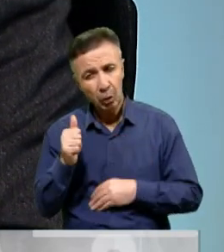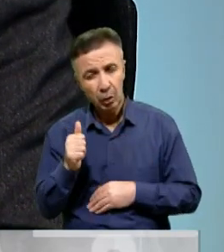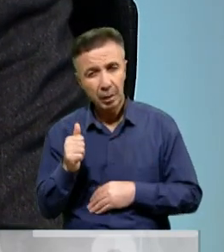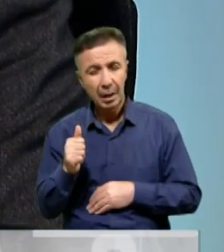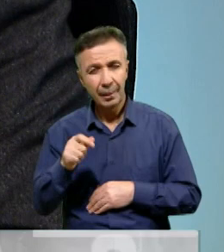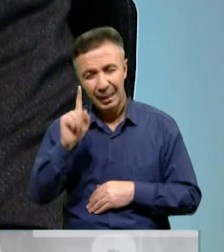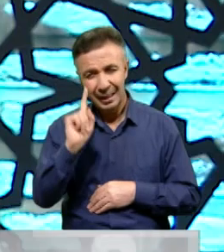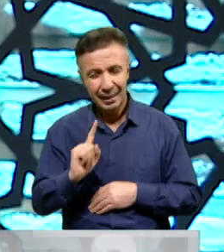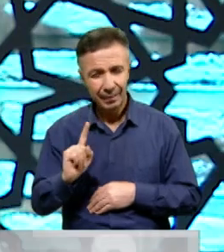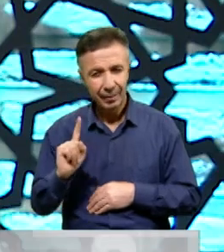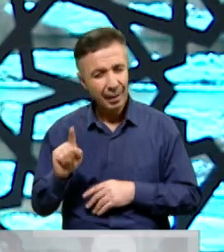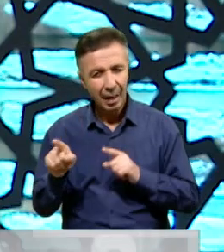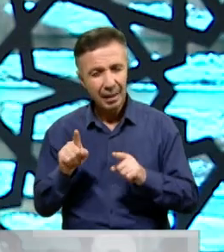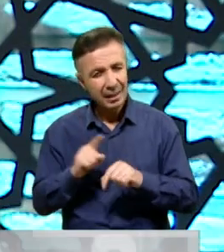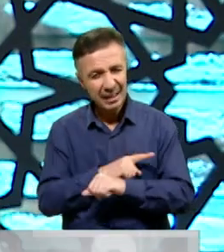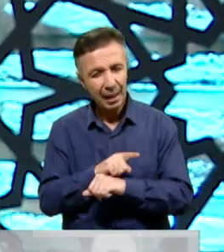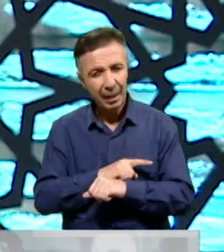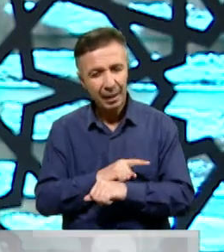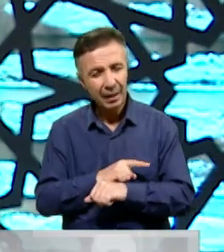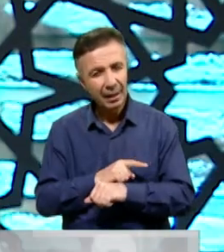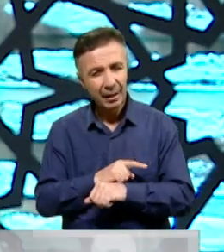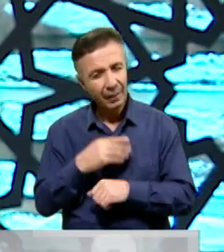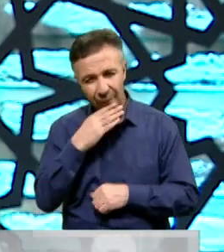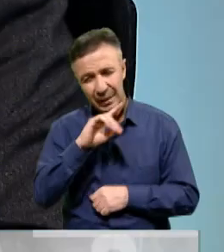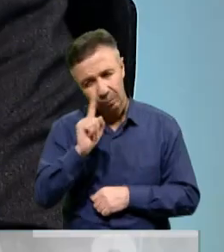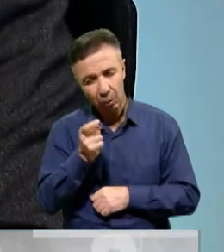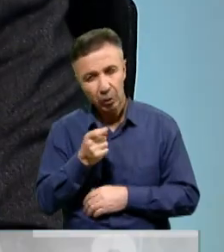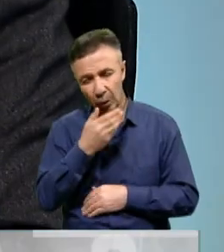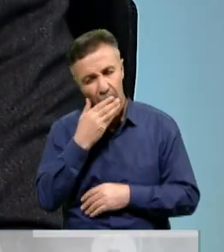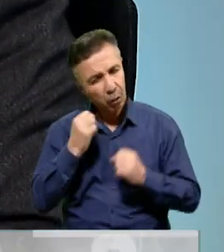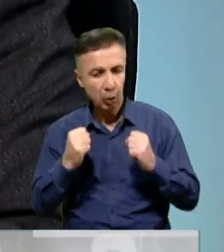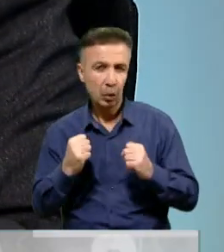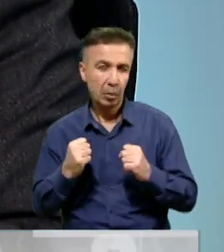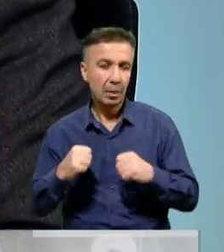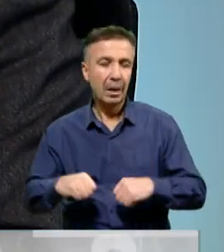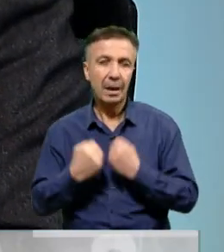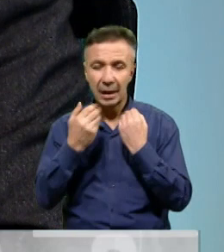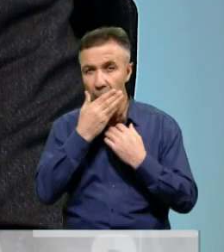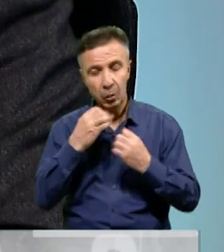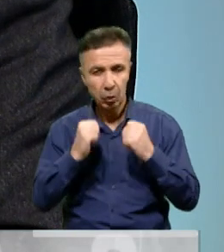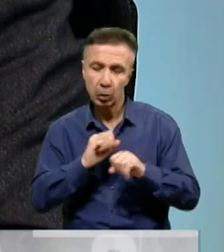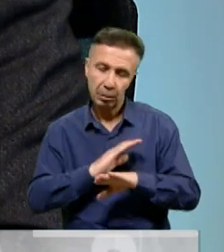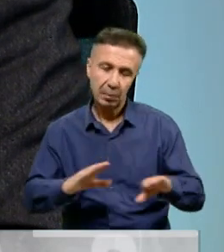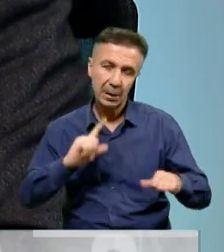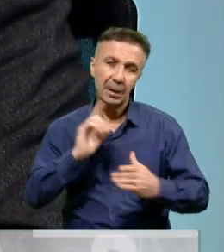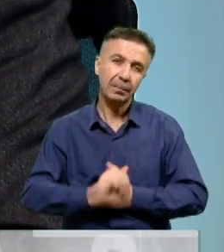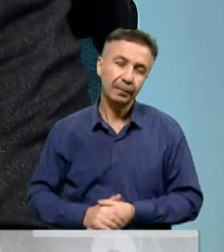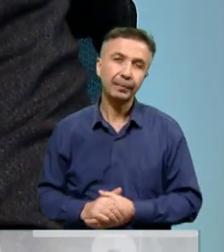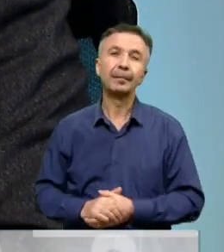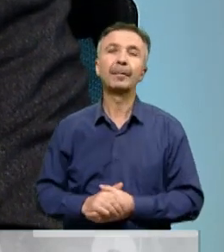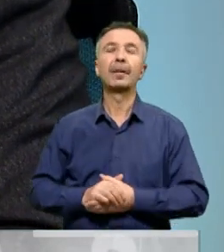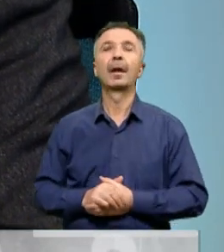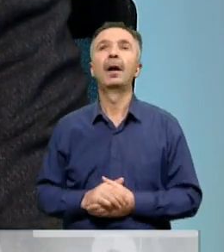hangi vakitte imkan buluyorsa onun için daha hayırlı olur aslında. Daha hayırlıdır bu oruçlarını tutup